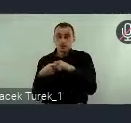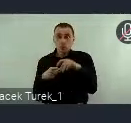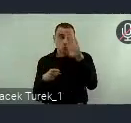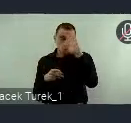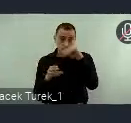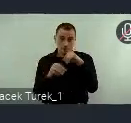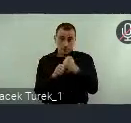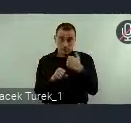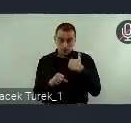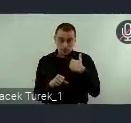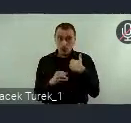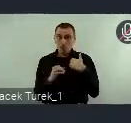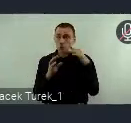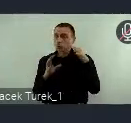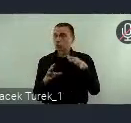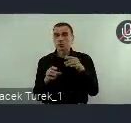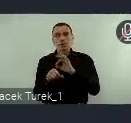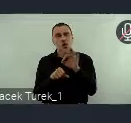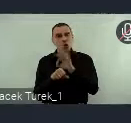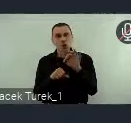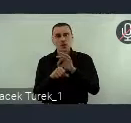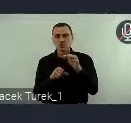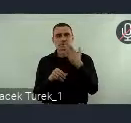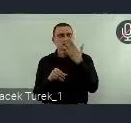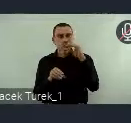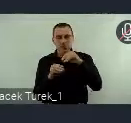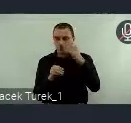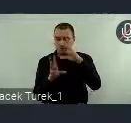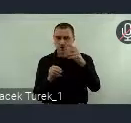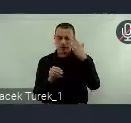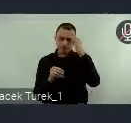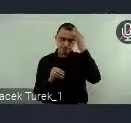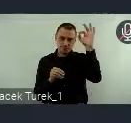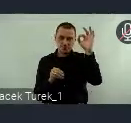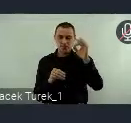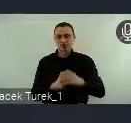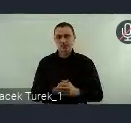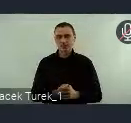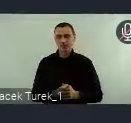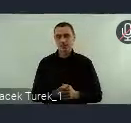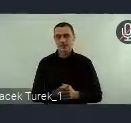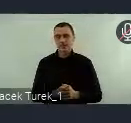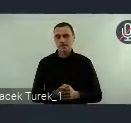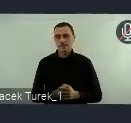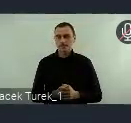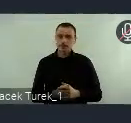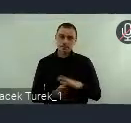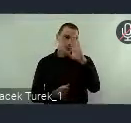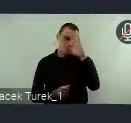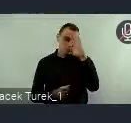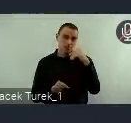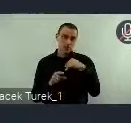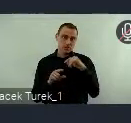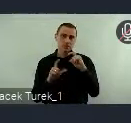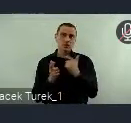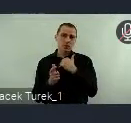realizował 1500000000 znam to naprawdę tą tą rzeczywistość na naszą Łódzką czy ogólną po w miarę